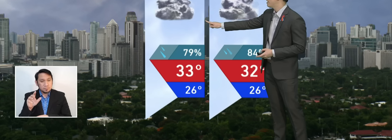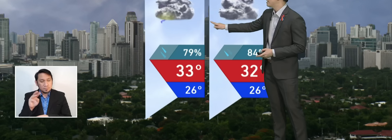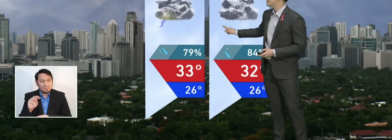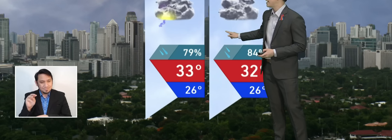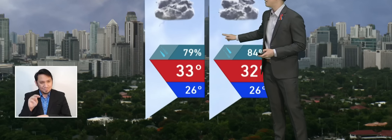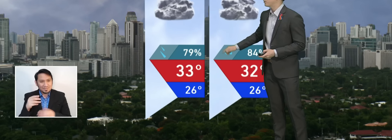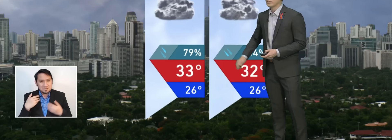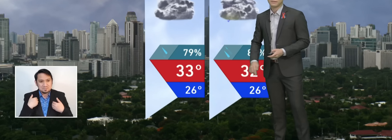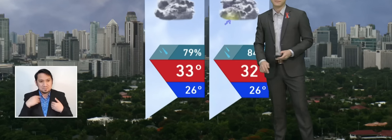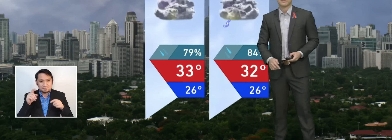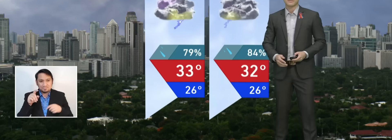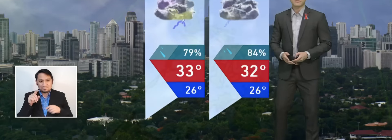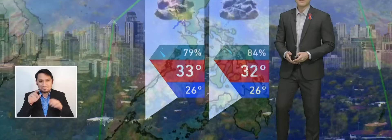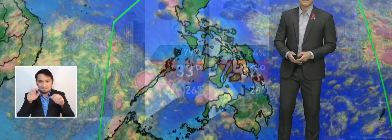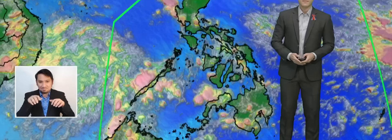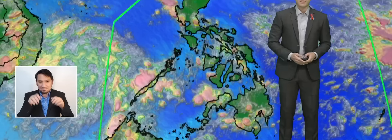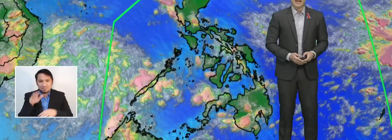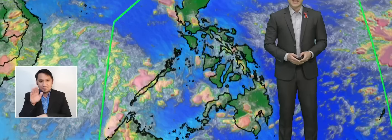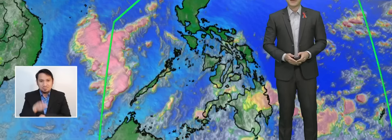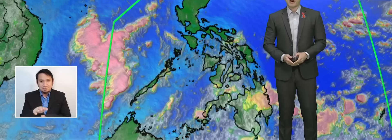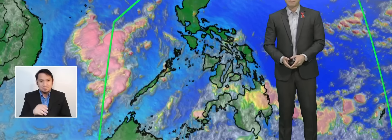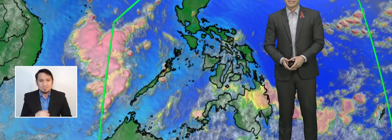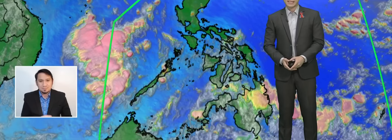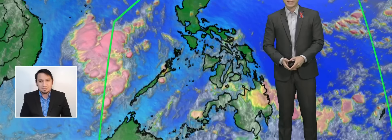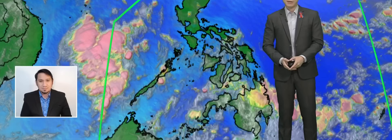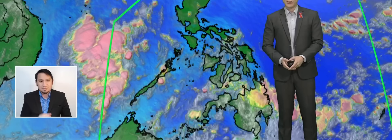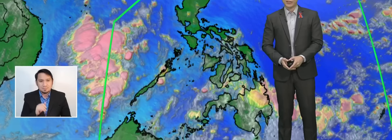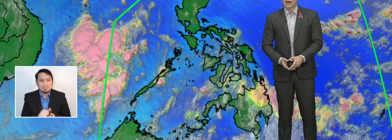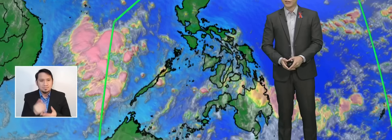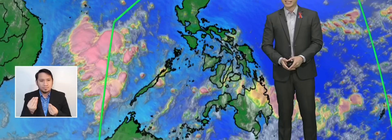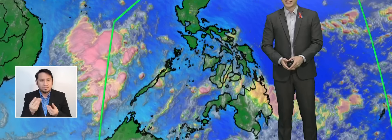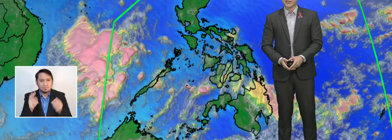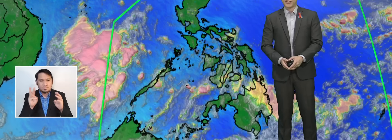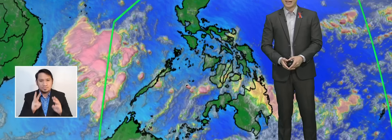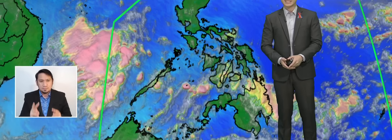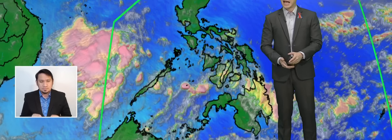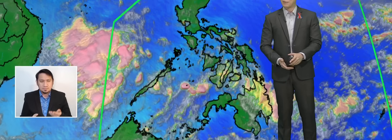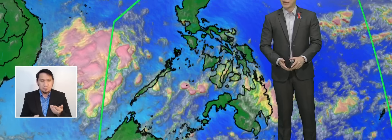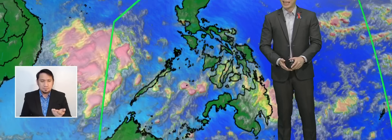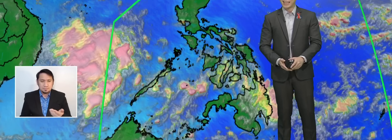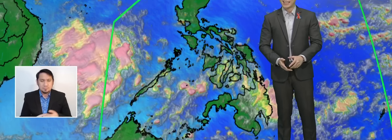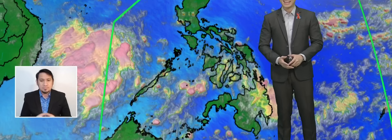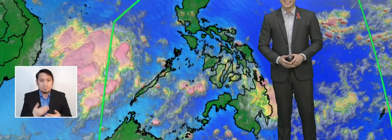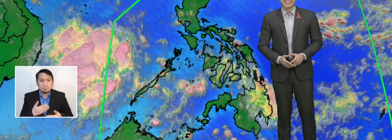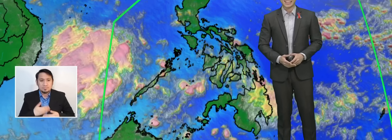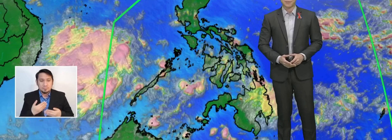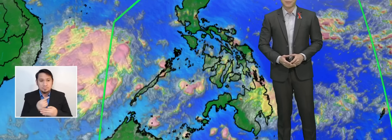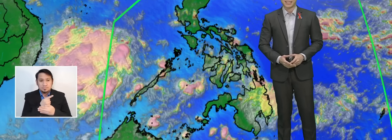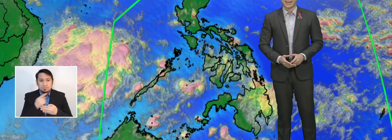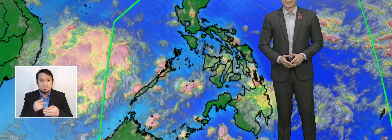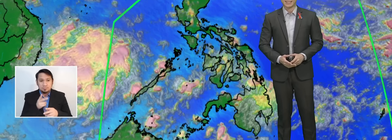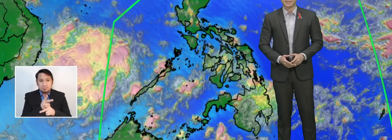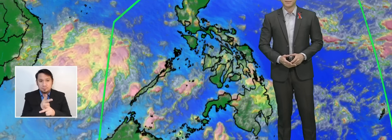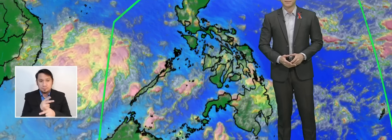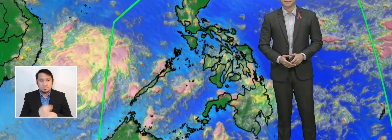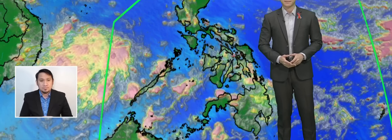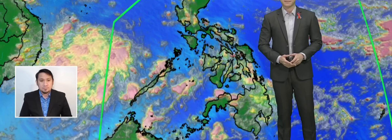thunderstorm sa hapon. Yan po ang update sa lagay ng panahon. Ako si Ariel Rojas. Happy weekend at ingat kapamilya.